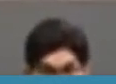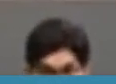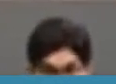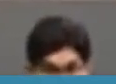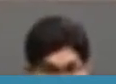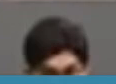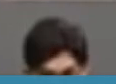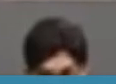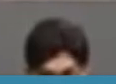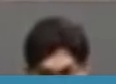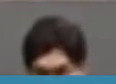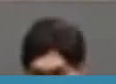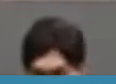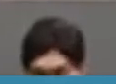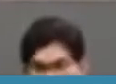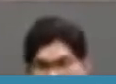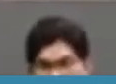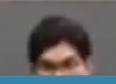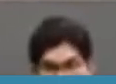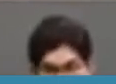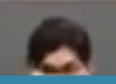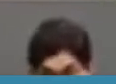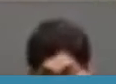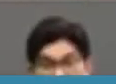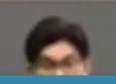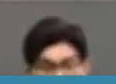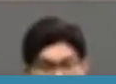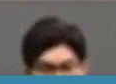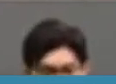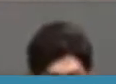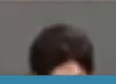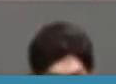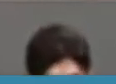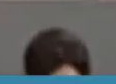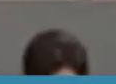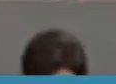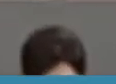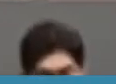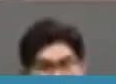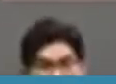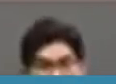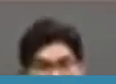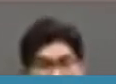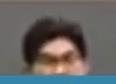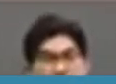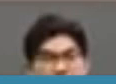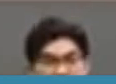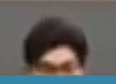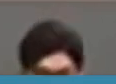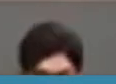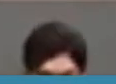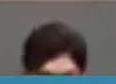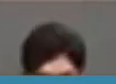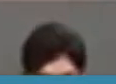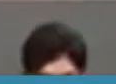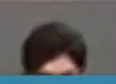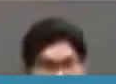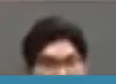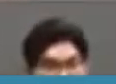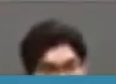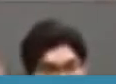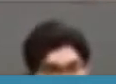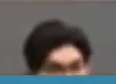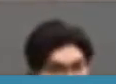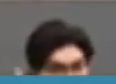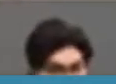ถือวันประทับตราไปรษณีย์เป็นสำคัญหรือสามารถยื่นผ่านอินเทอร์เน็ตผ่านเว็บไซต์กกต.หรือแอปพลิเคชันไทยดีหรือ